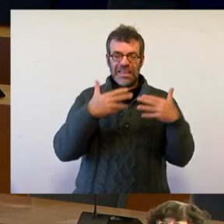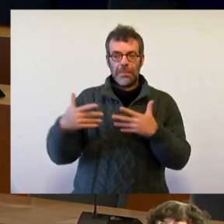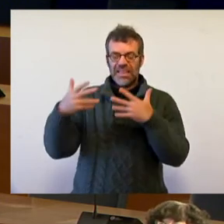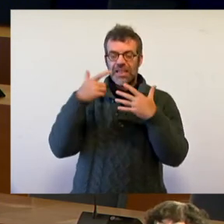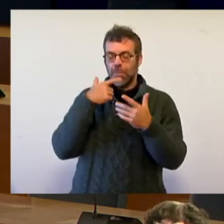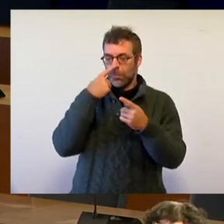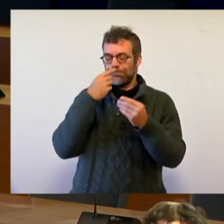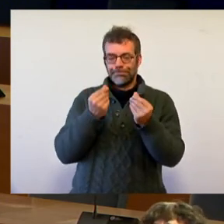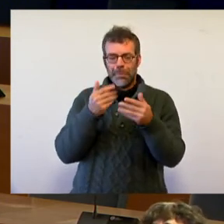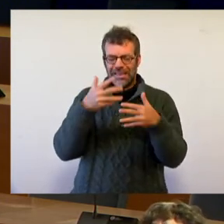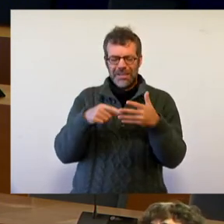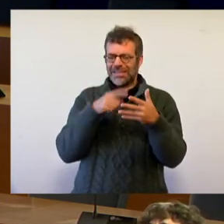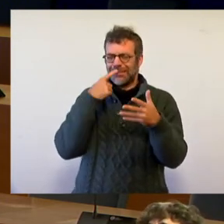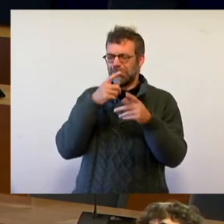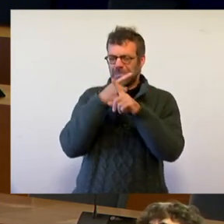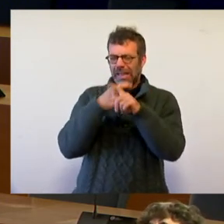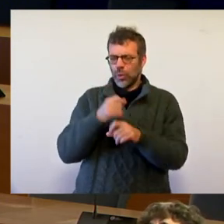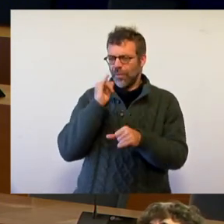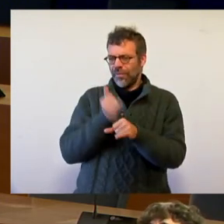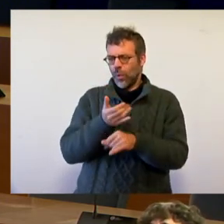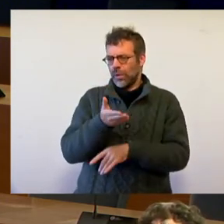Ensuite, je reviens à ce que